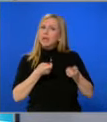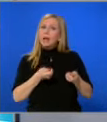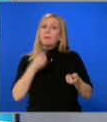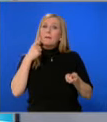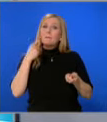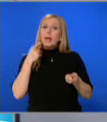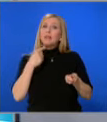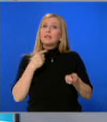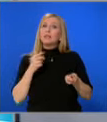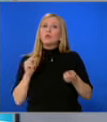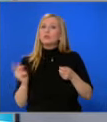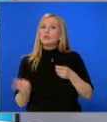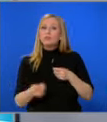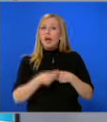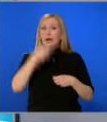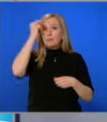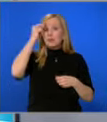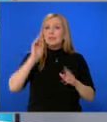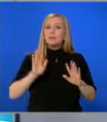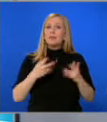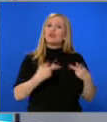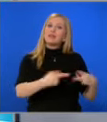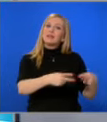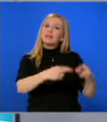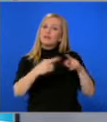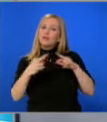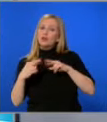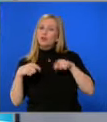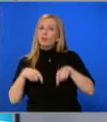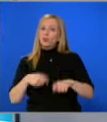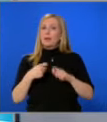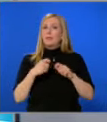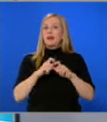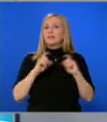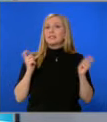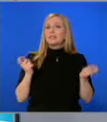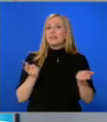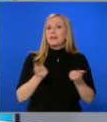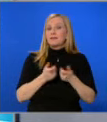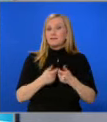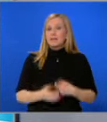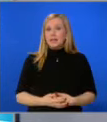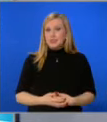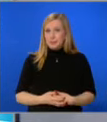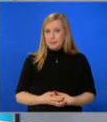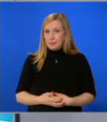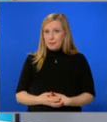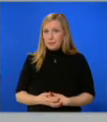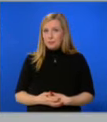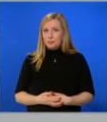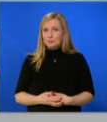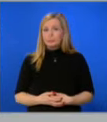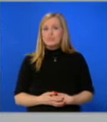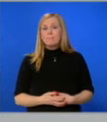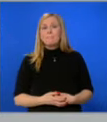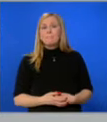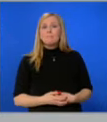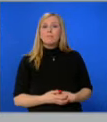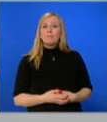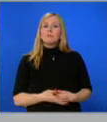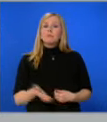от България, да започнат да се връщат, да създават семействата си тук на фона на демографската криза, която преживяваме. Още